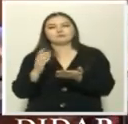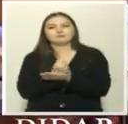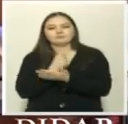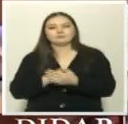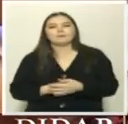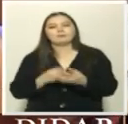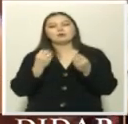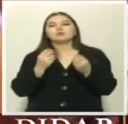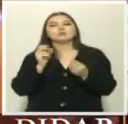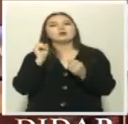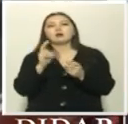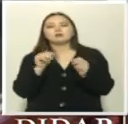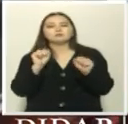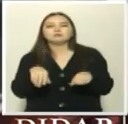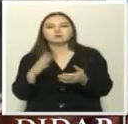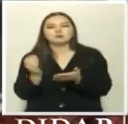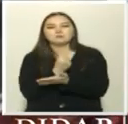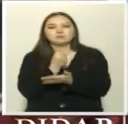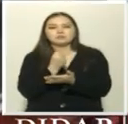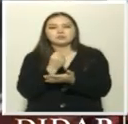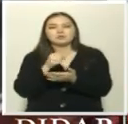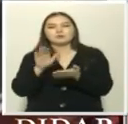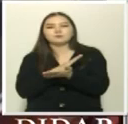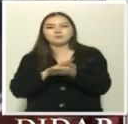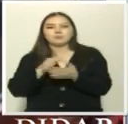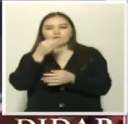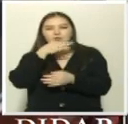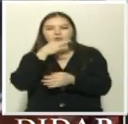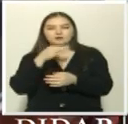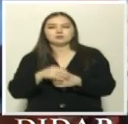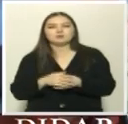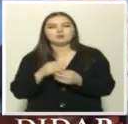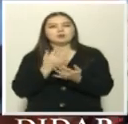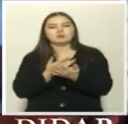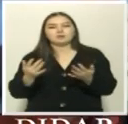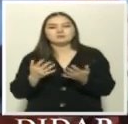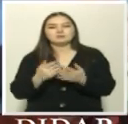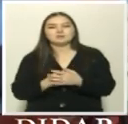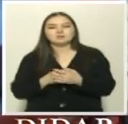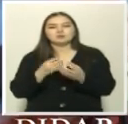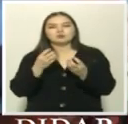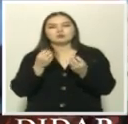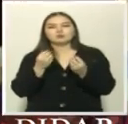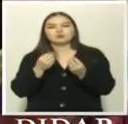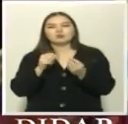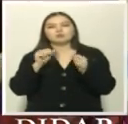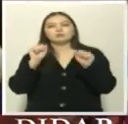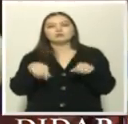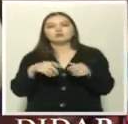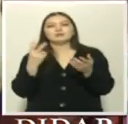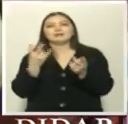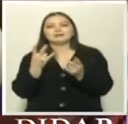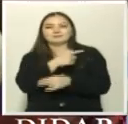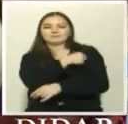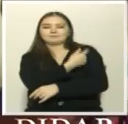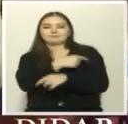получения бесплатных лекарств на амбулаторном уровне пациент в первую очередь должен быть прикреплен к поликлинике, состоять на диспансерном учете. При этом его